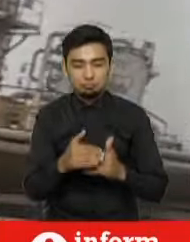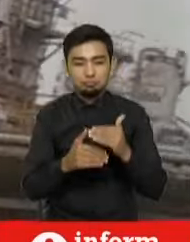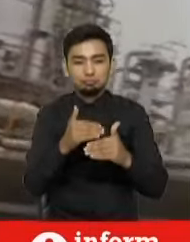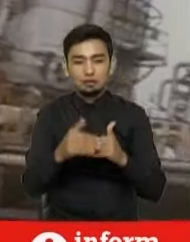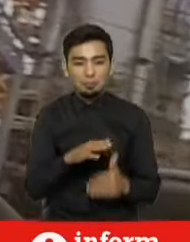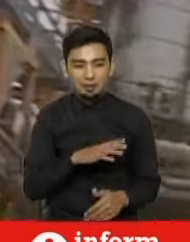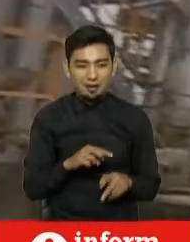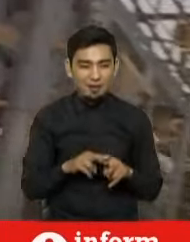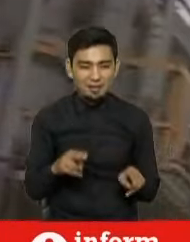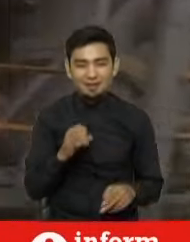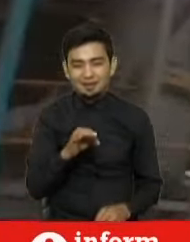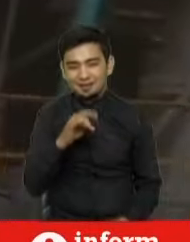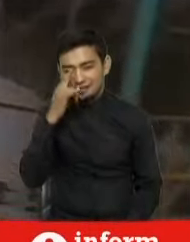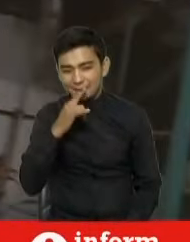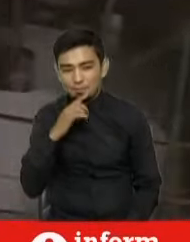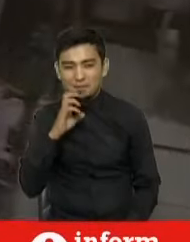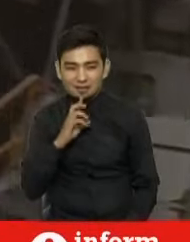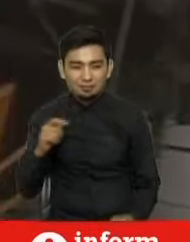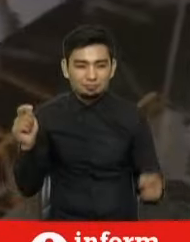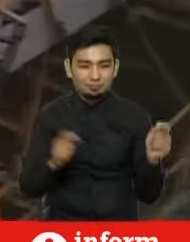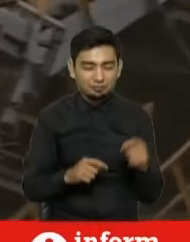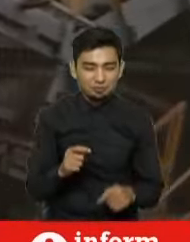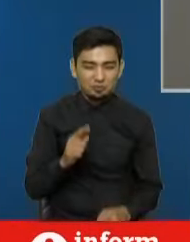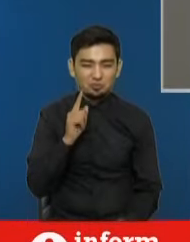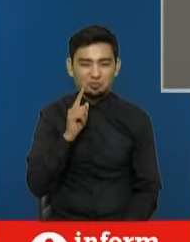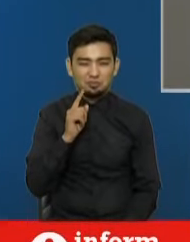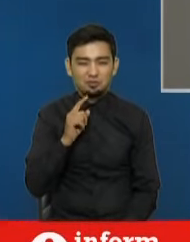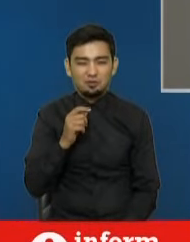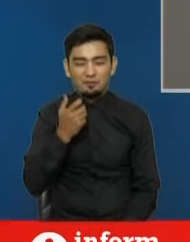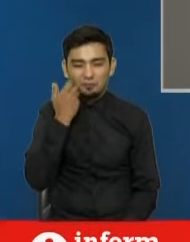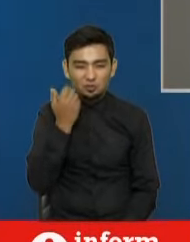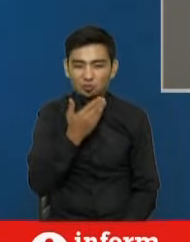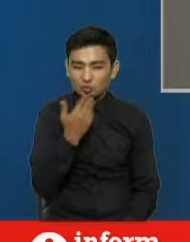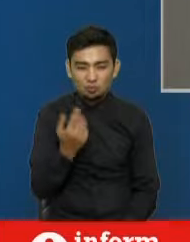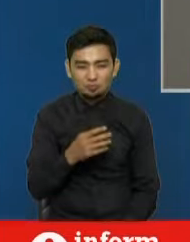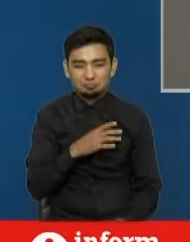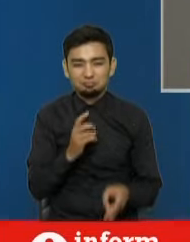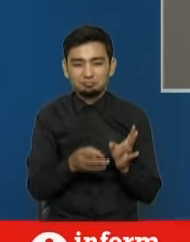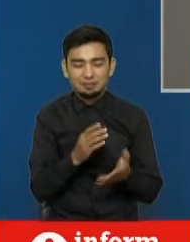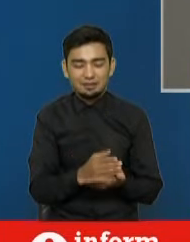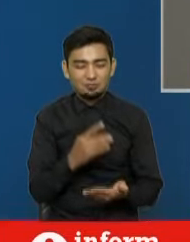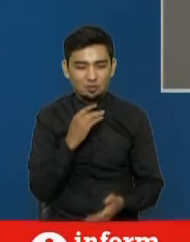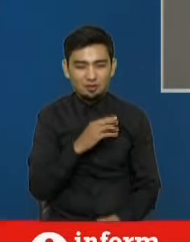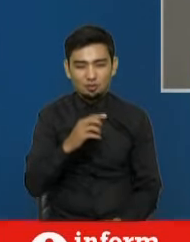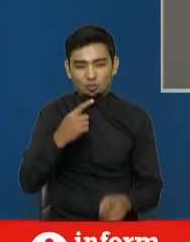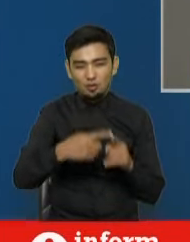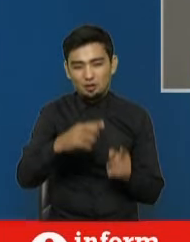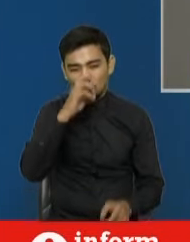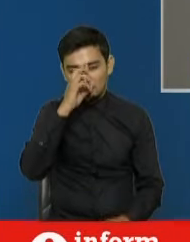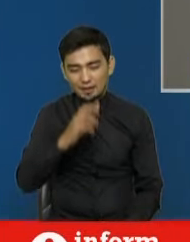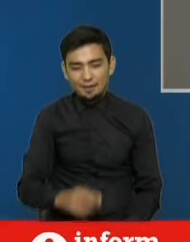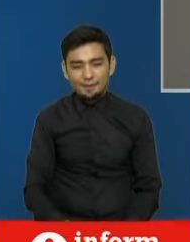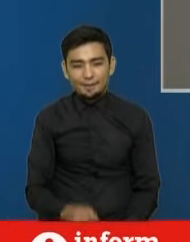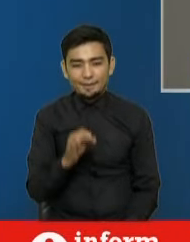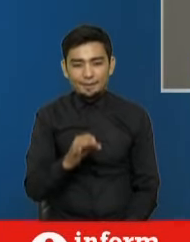выравниваться, ездить за казахстанским бензином стало невыгодно. Сейчас перетоки, если есть